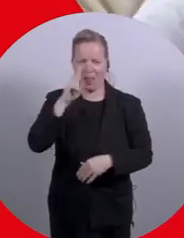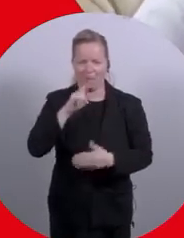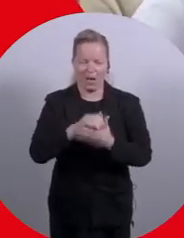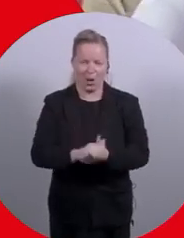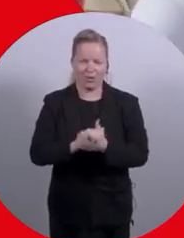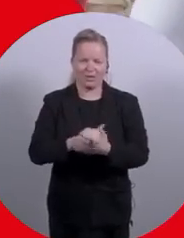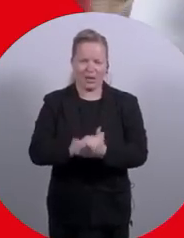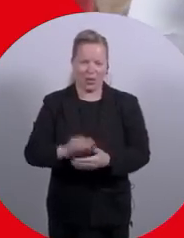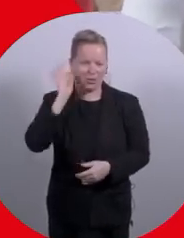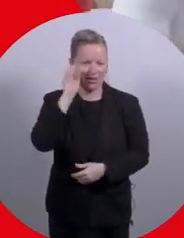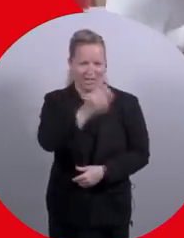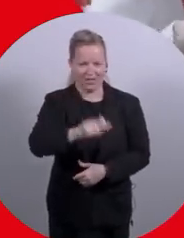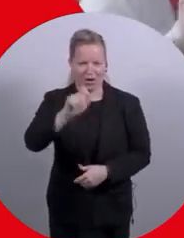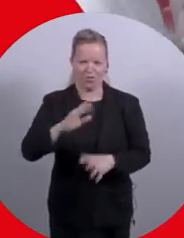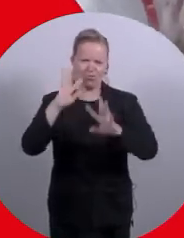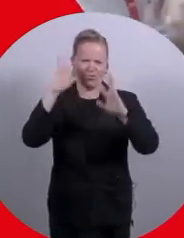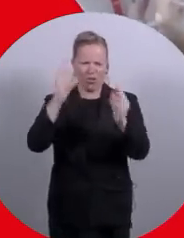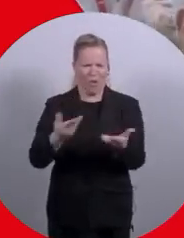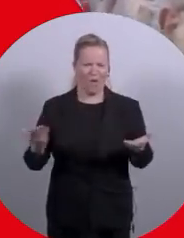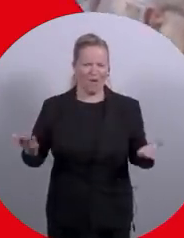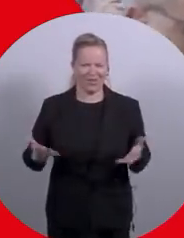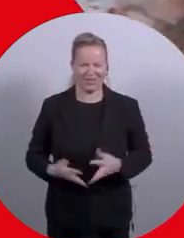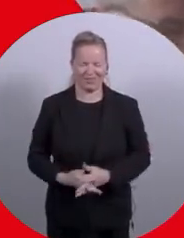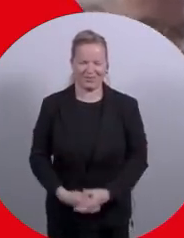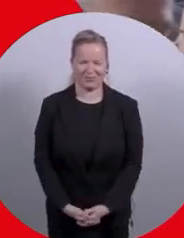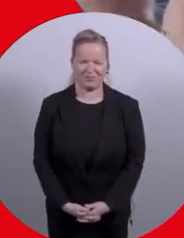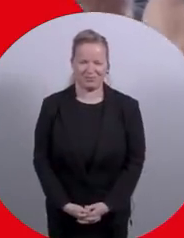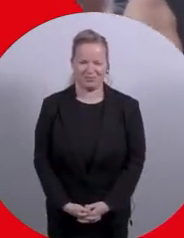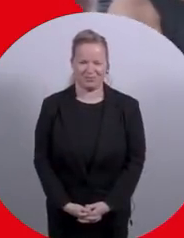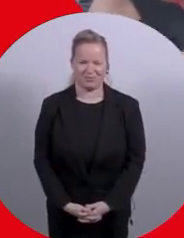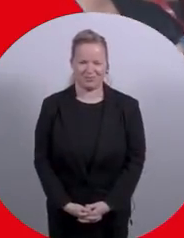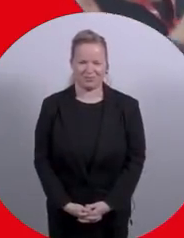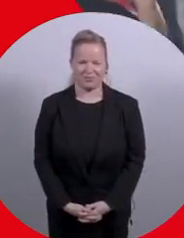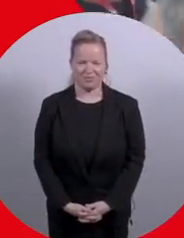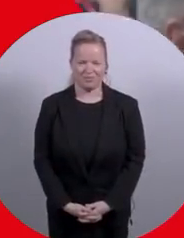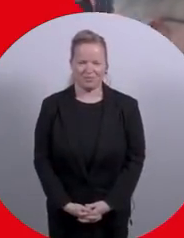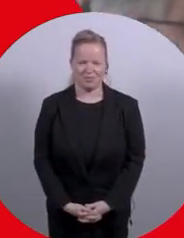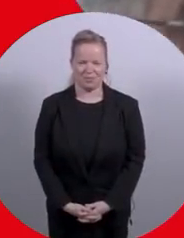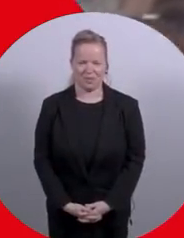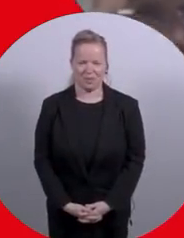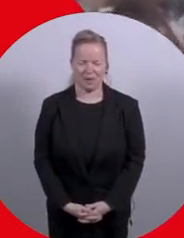bisher ist das eigentlich und